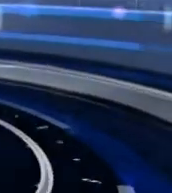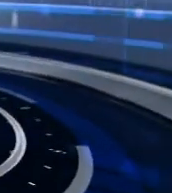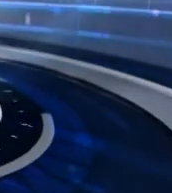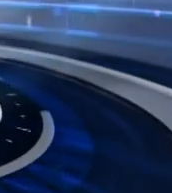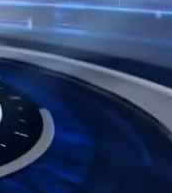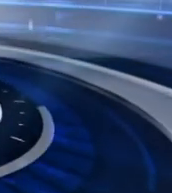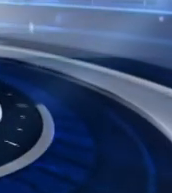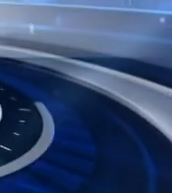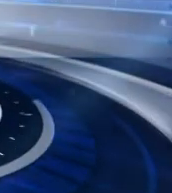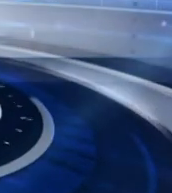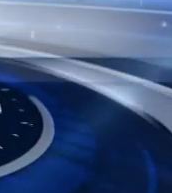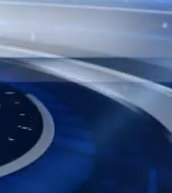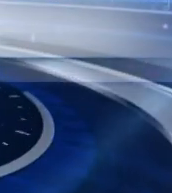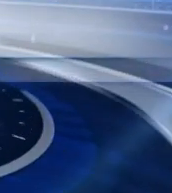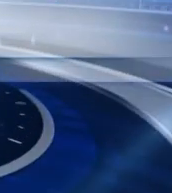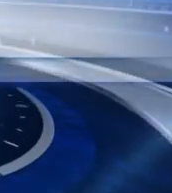Музика